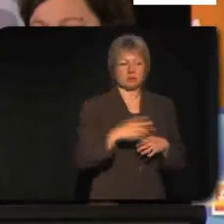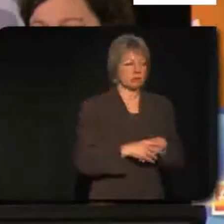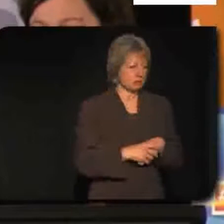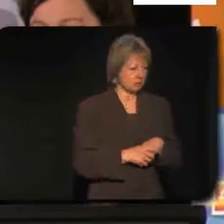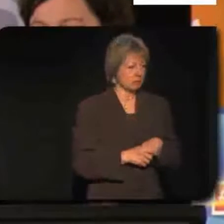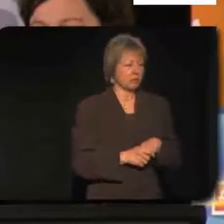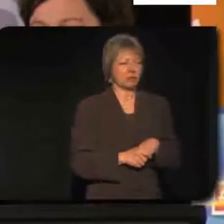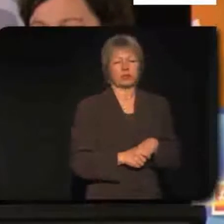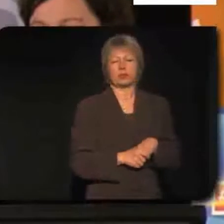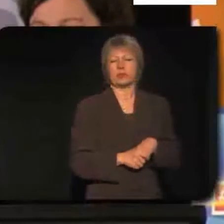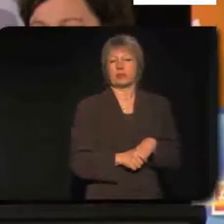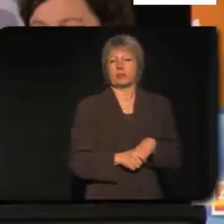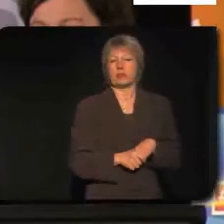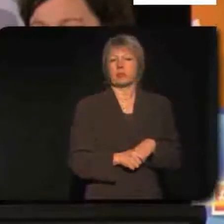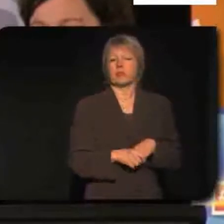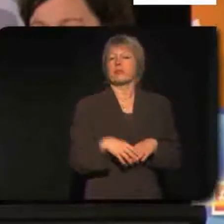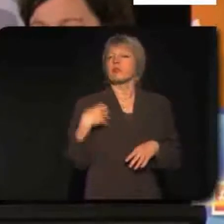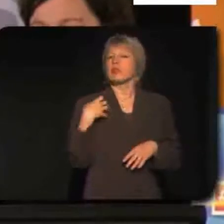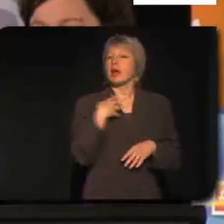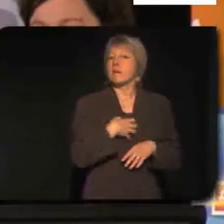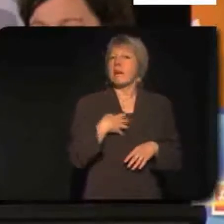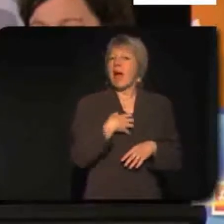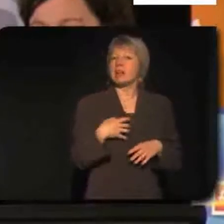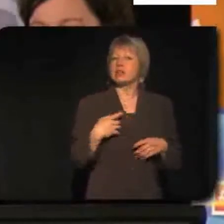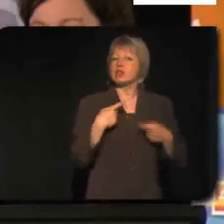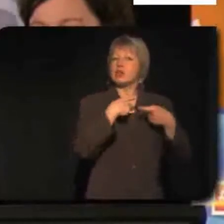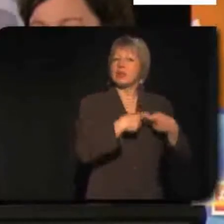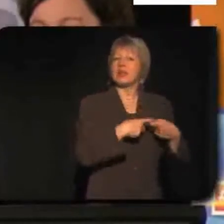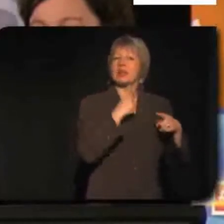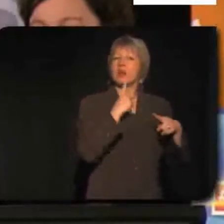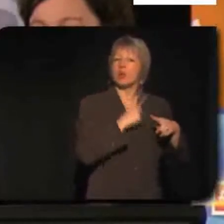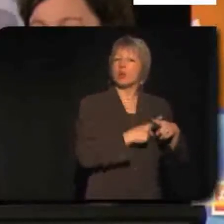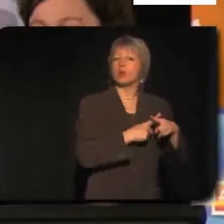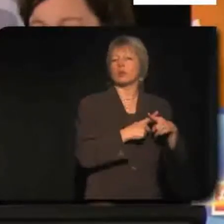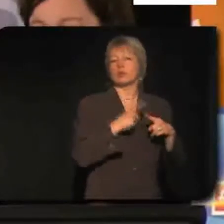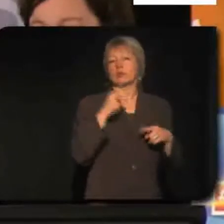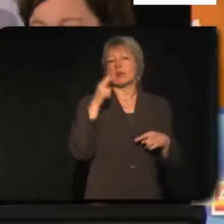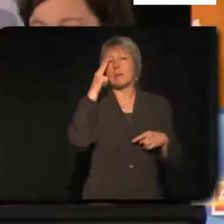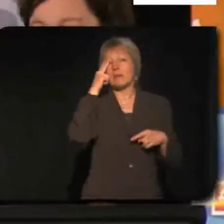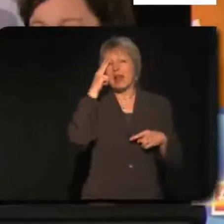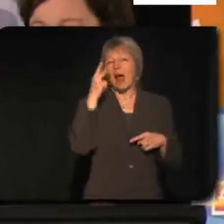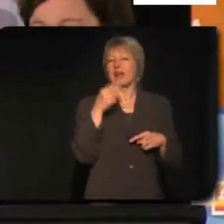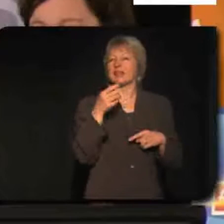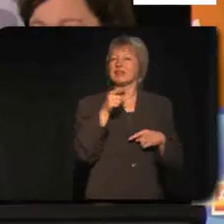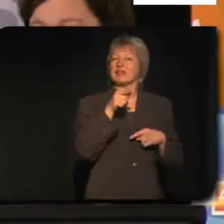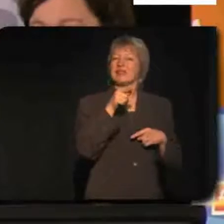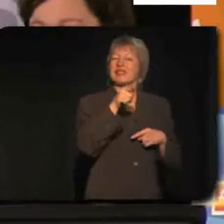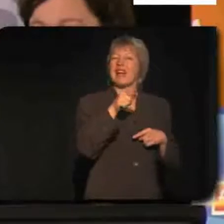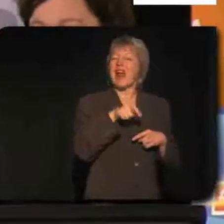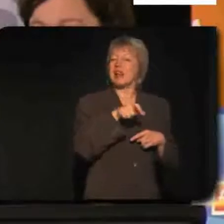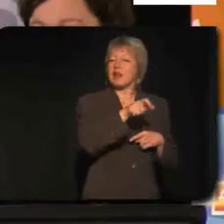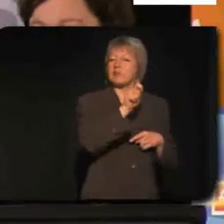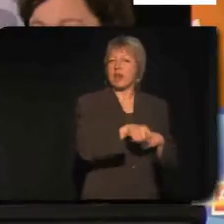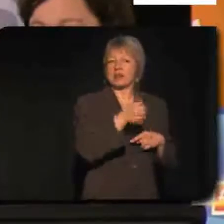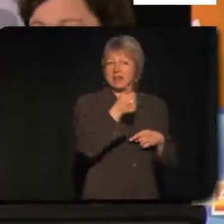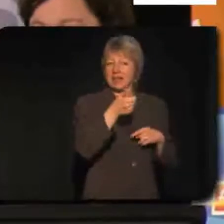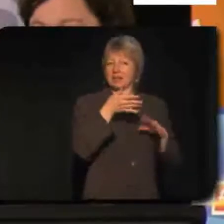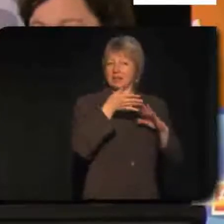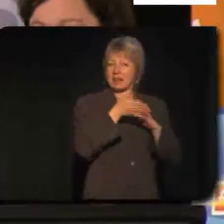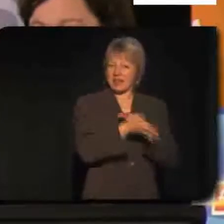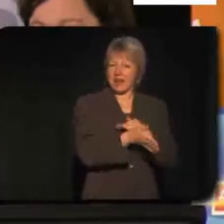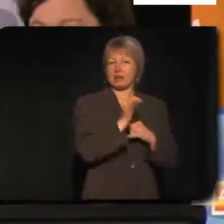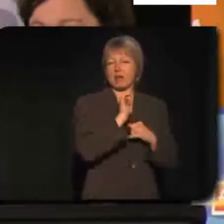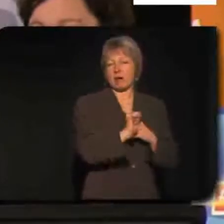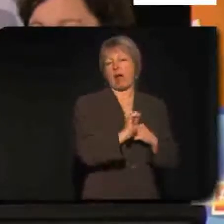und bayerische Mitglieder so wie ein Vertreter der Piraten Rheinland-Pfalz können ihre Mitgliedsausweise beim